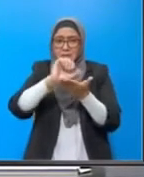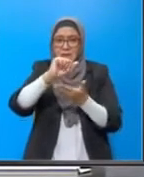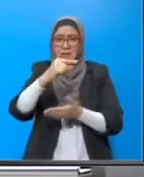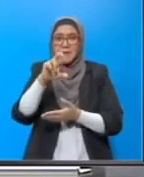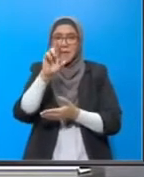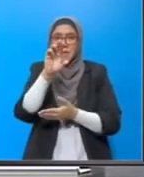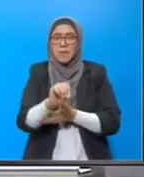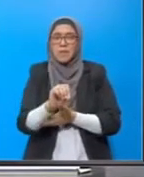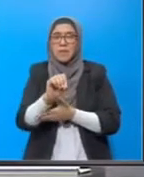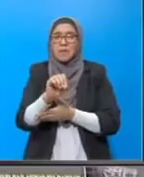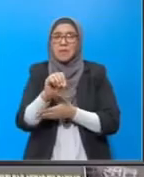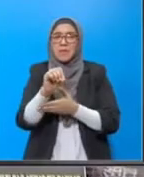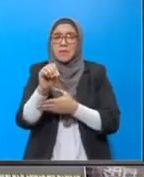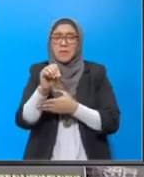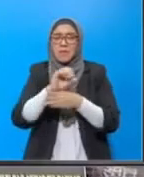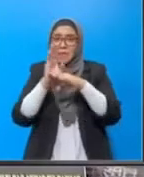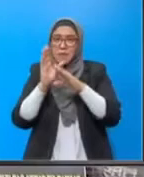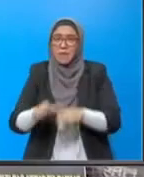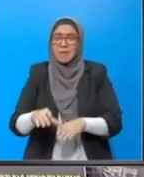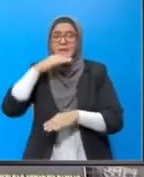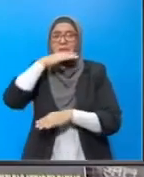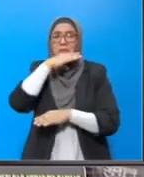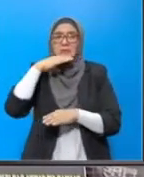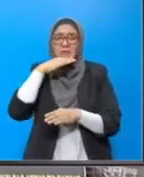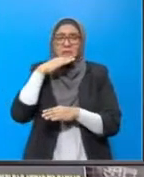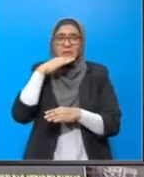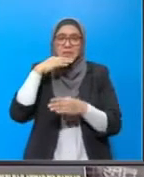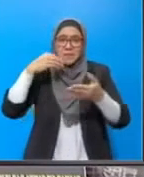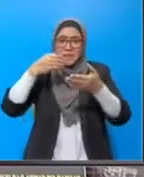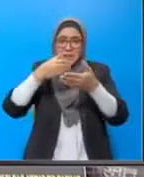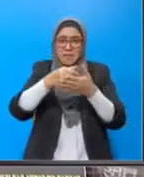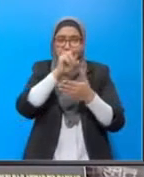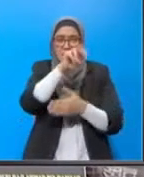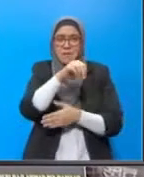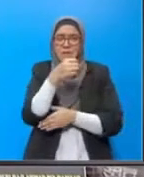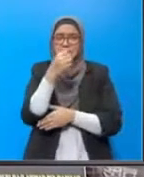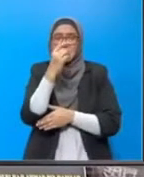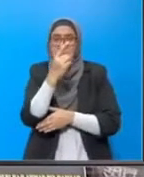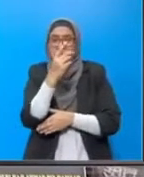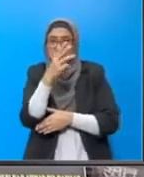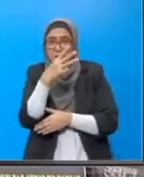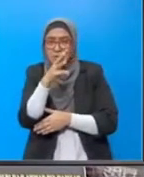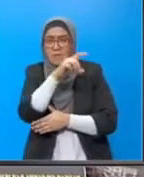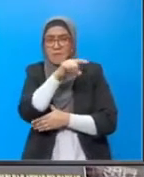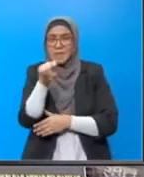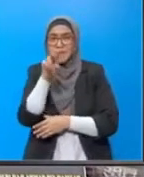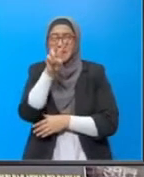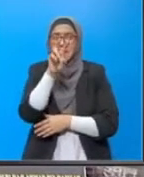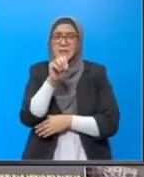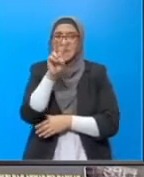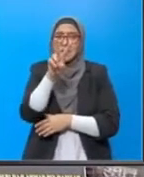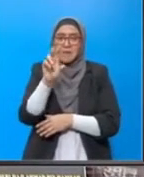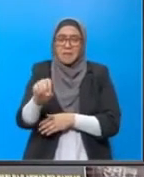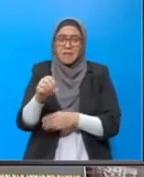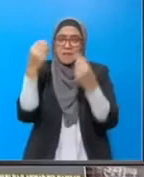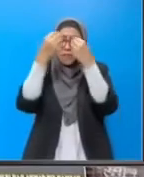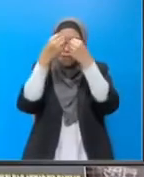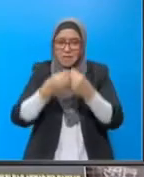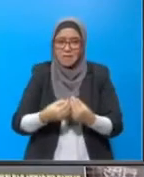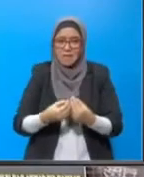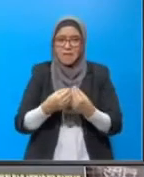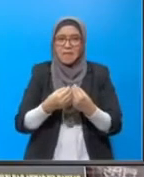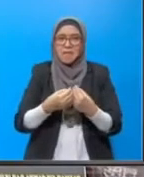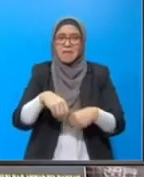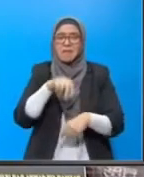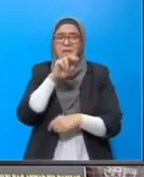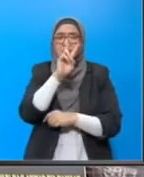Januari 2016 hingga Duo hingga 15 Nov 2006 berjumlah RM 26 perkuliahan